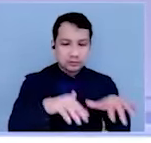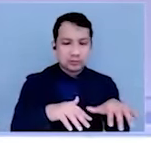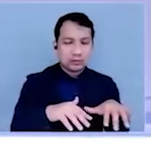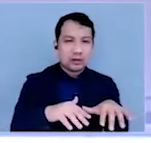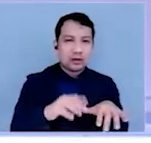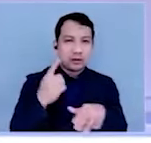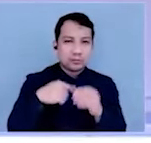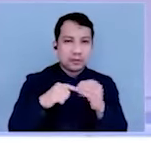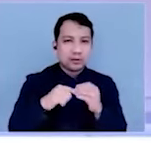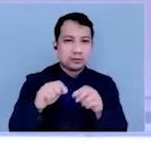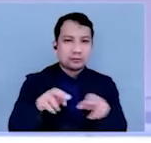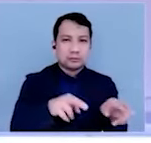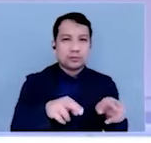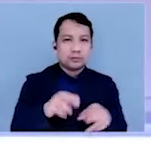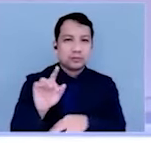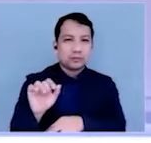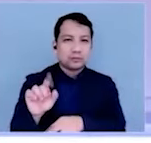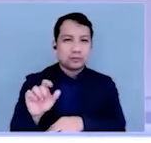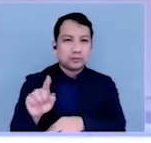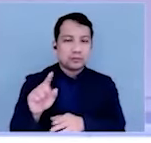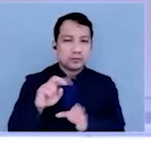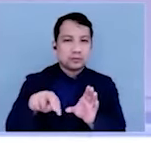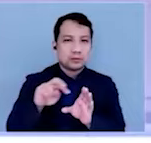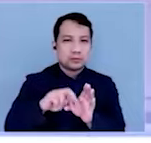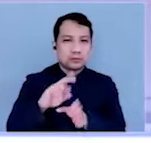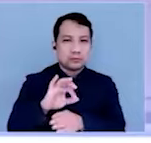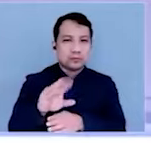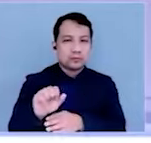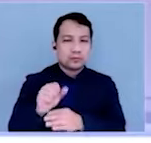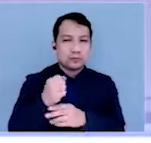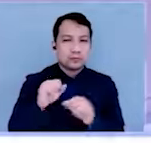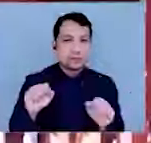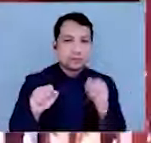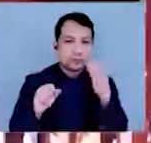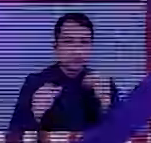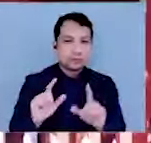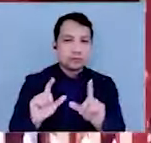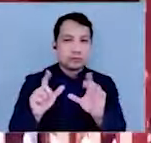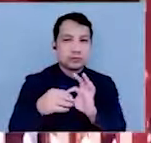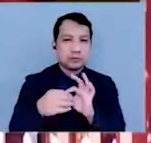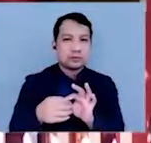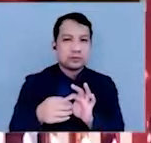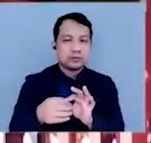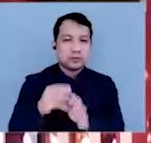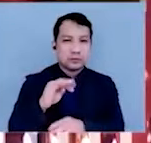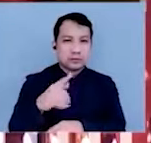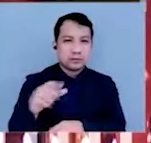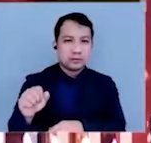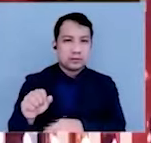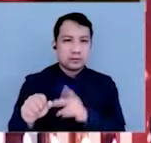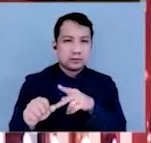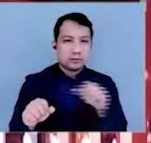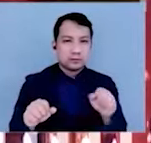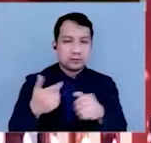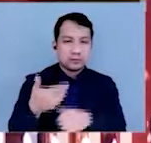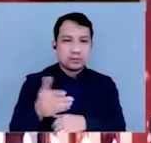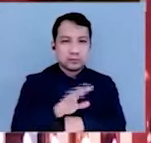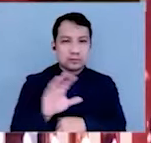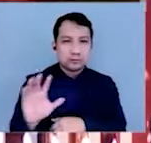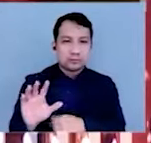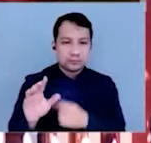ilog. 11 sakay ng barge ang nasagip. At live mula sa Manggahan, Pasig, nasa frontline ng balitang yan